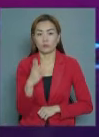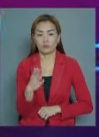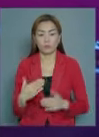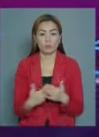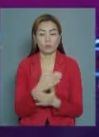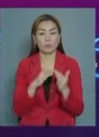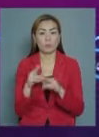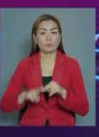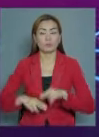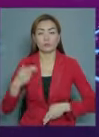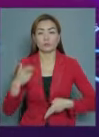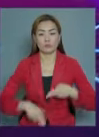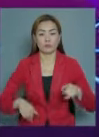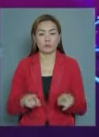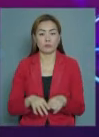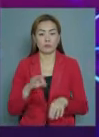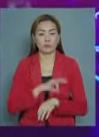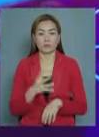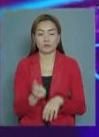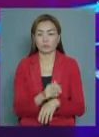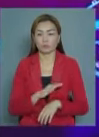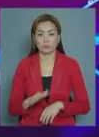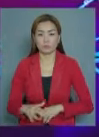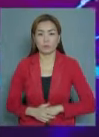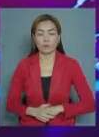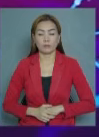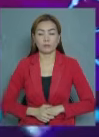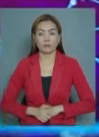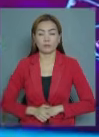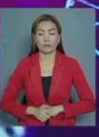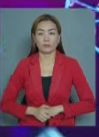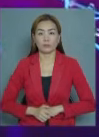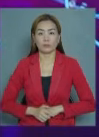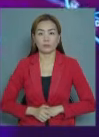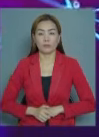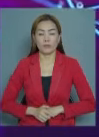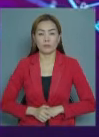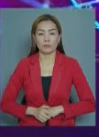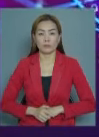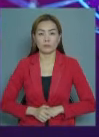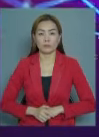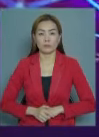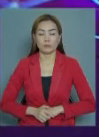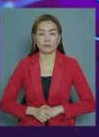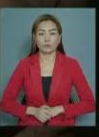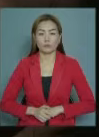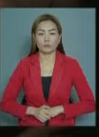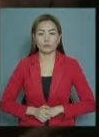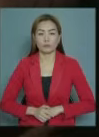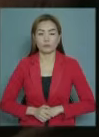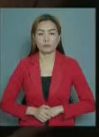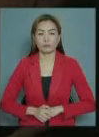пәтерлік жаңа үйдің құрылысы аяқталса да пайдалануға берілмей отыр. Тақырыпта Серік Жексенбайұлы тарқатады.